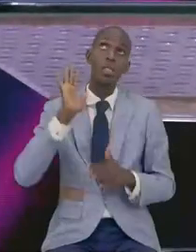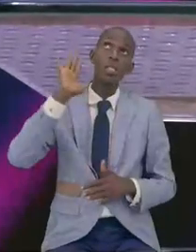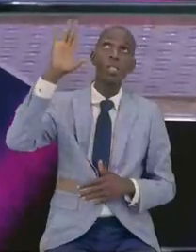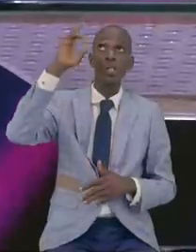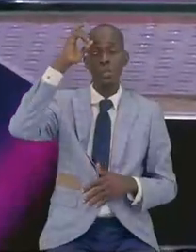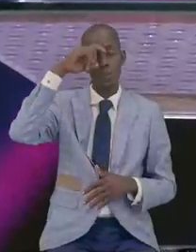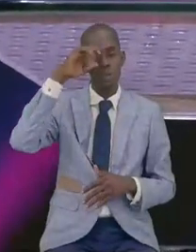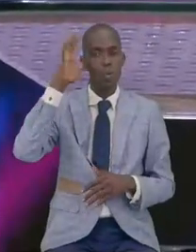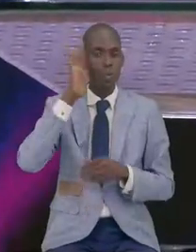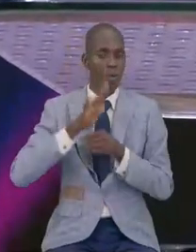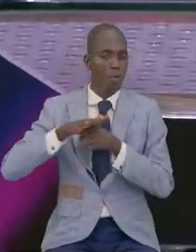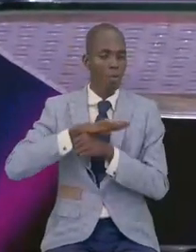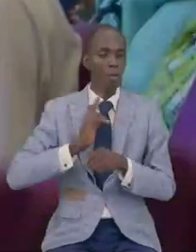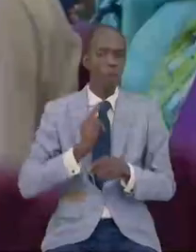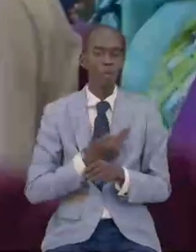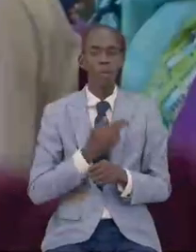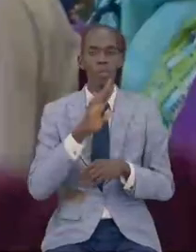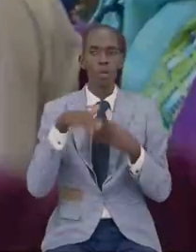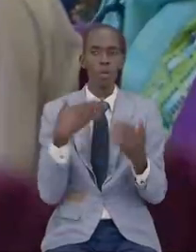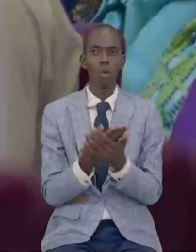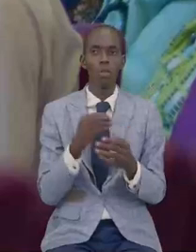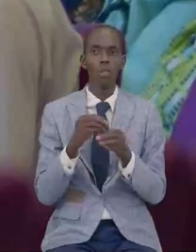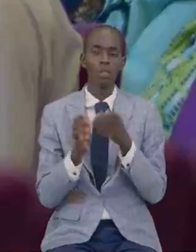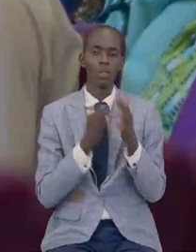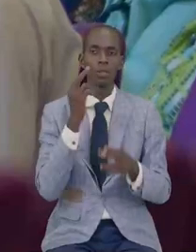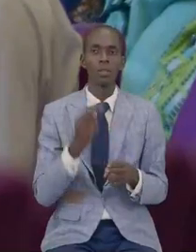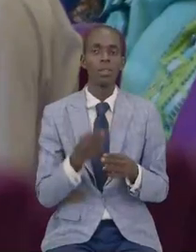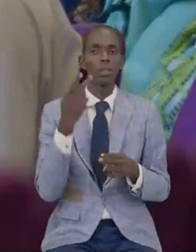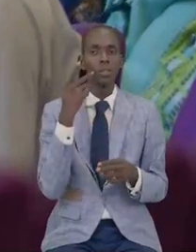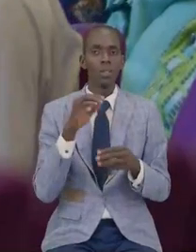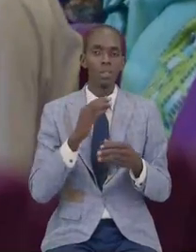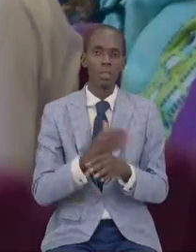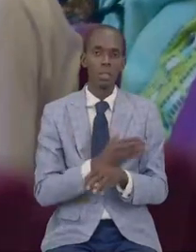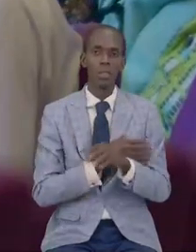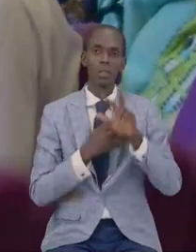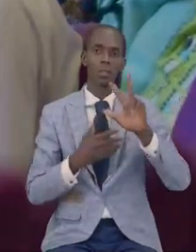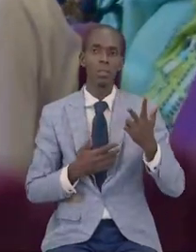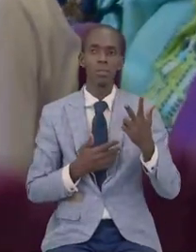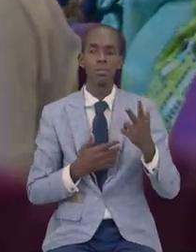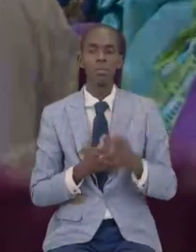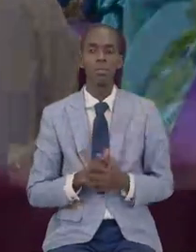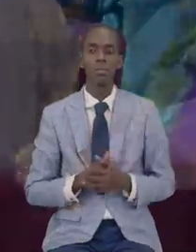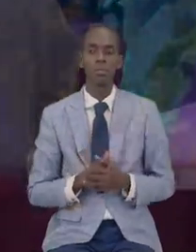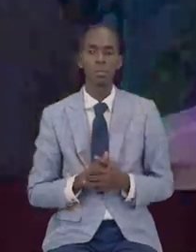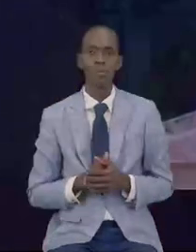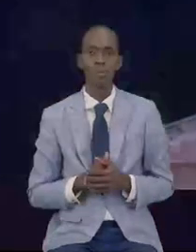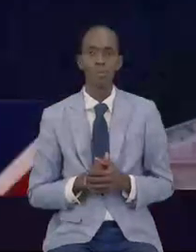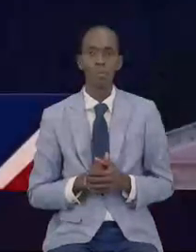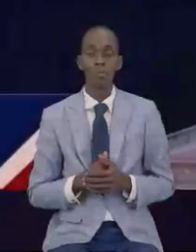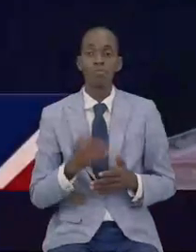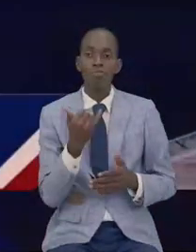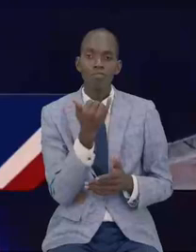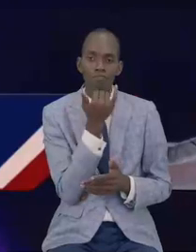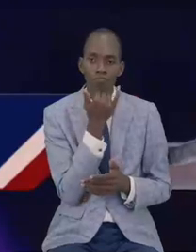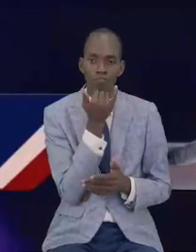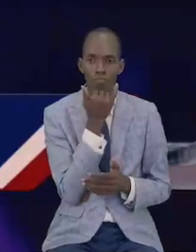nous remplisse au ras le bol au nom de Jésus-Christ. Voyons la troisième partie ici.